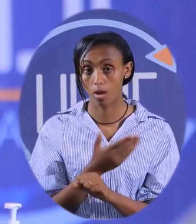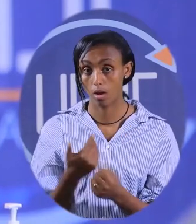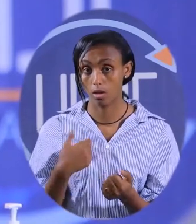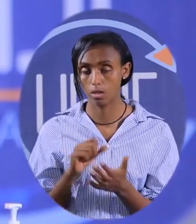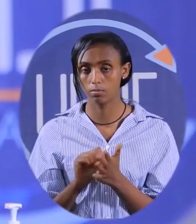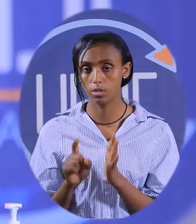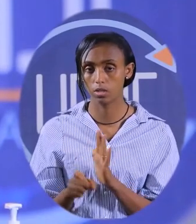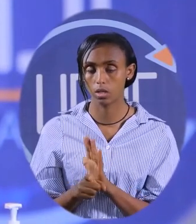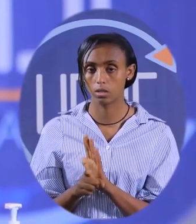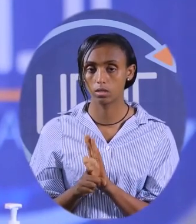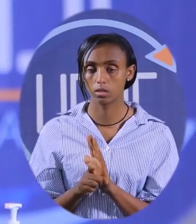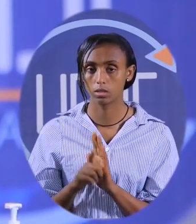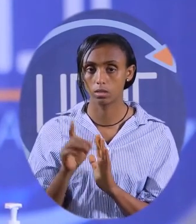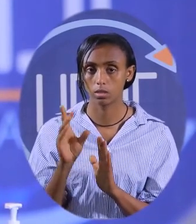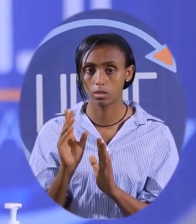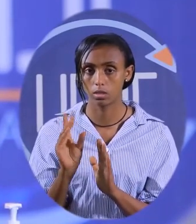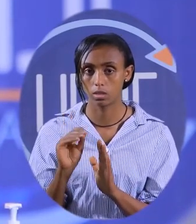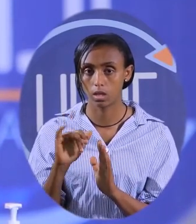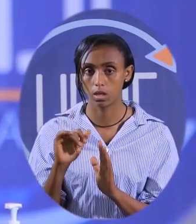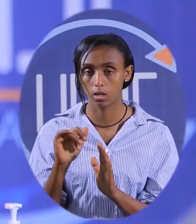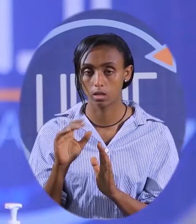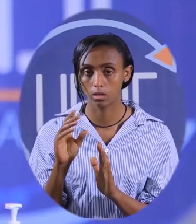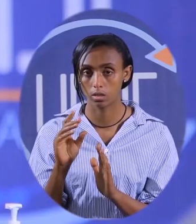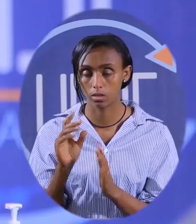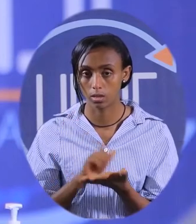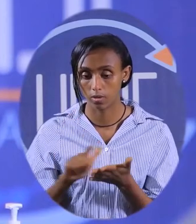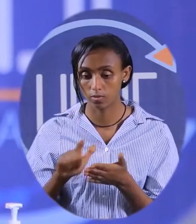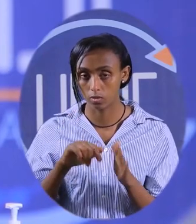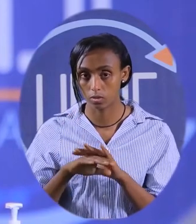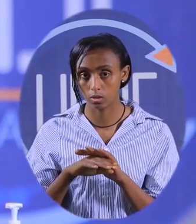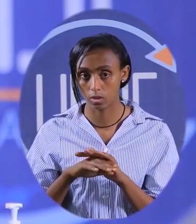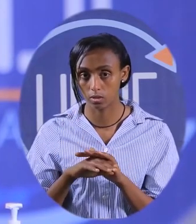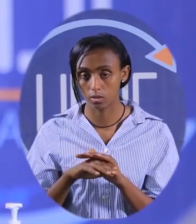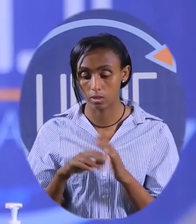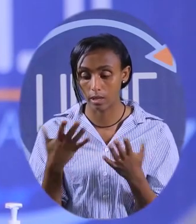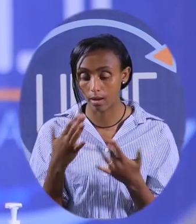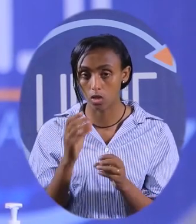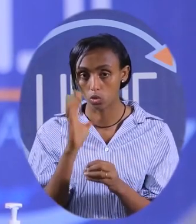ለምሳሌ ዳይቴቲክስ የሚባል ሙያ አለ። ዳይቴቲክስ ኢትዮጵያ ውስጥ እስካሁን ገና ሰው የለም።